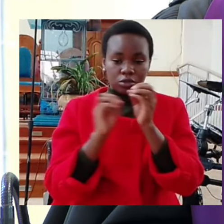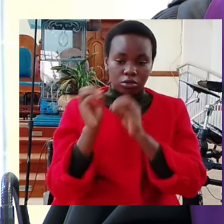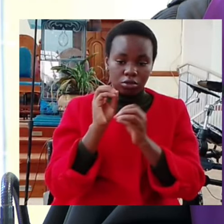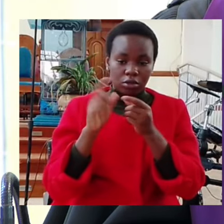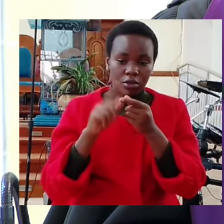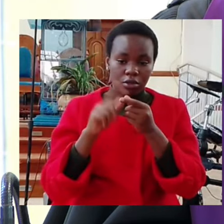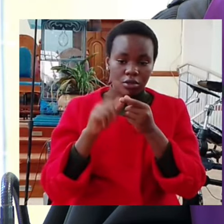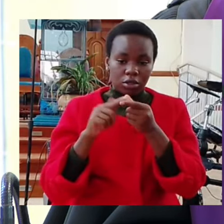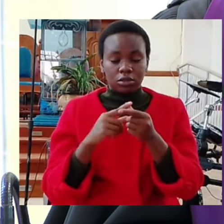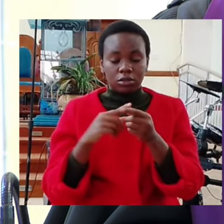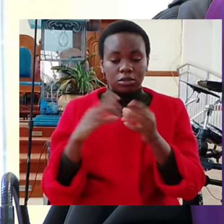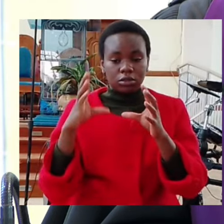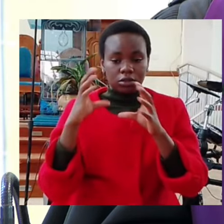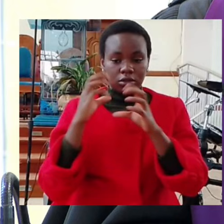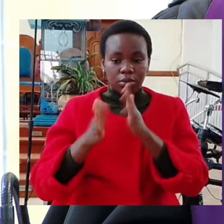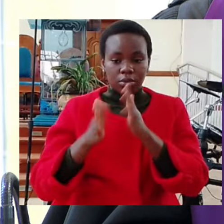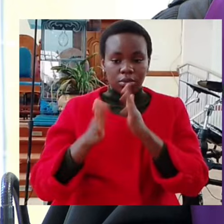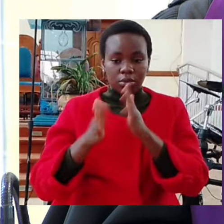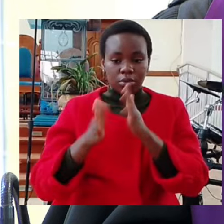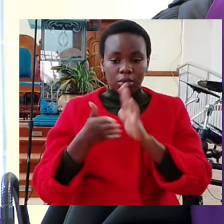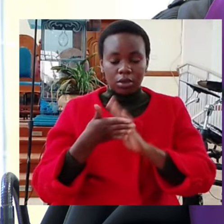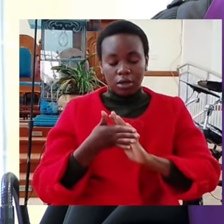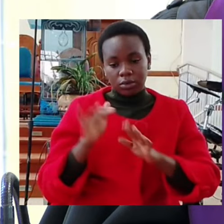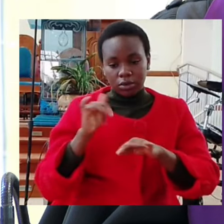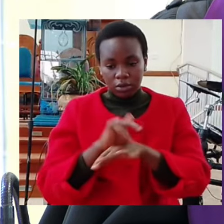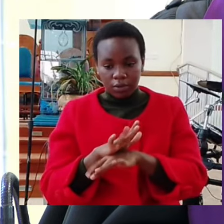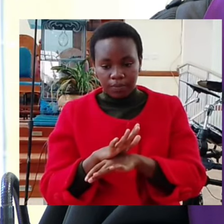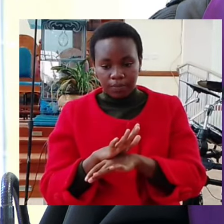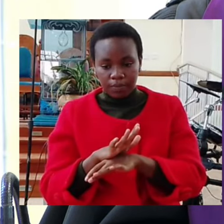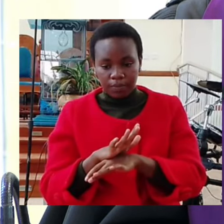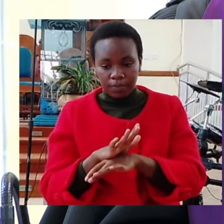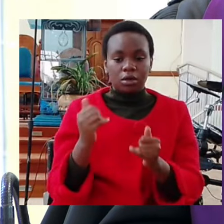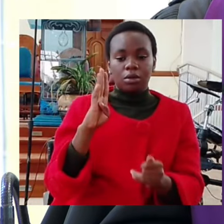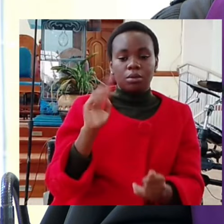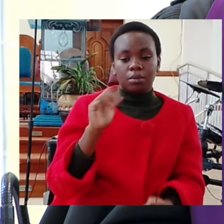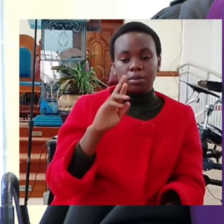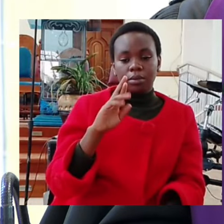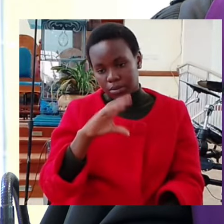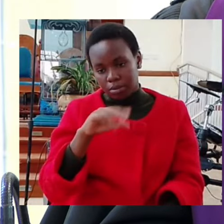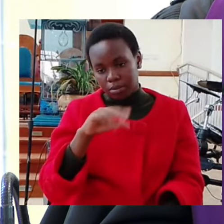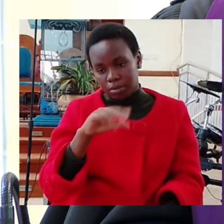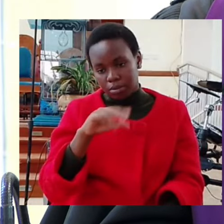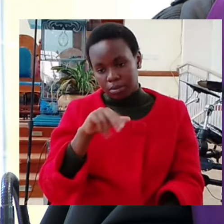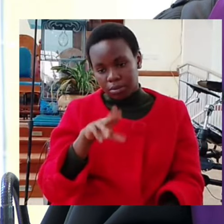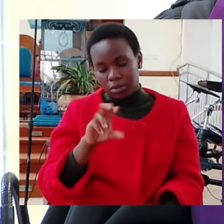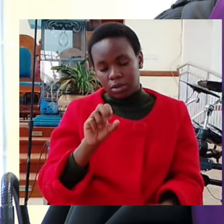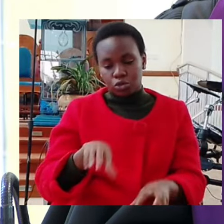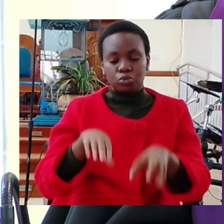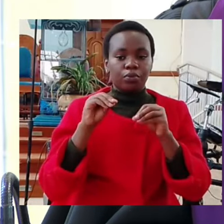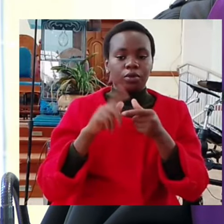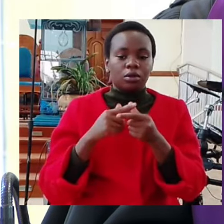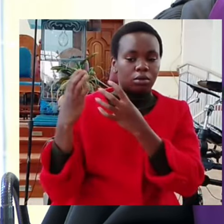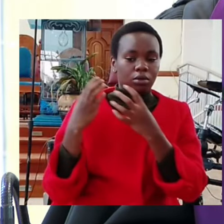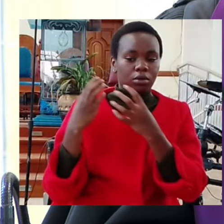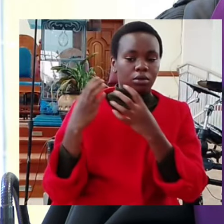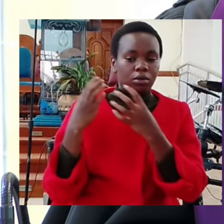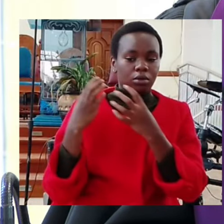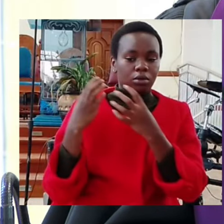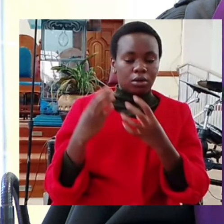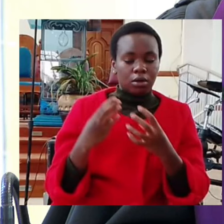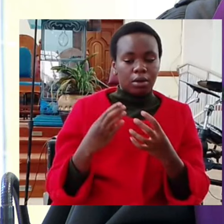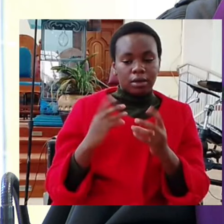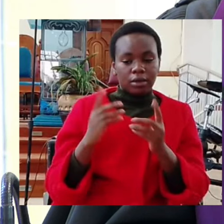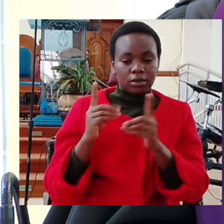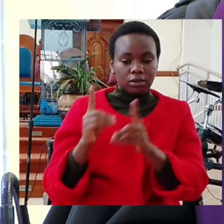ni atuikite mutumwo. Noe Barnabas akimuoya, akimutwara kuri atumwo, akimera